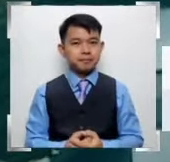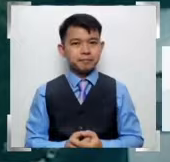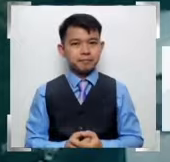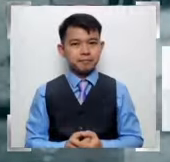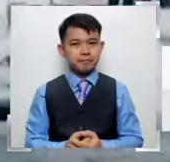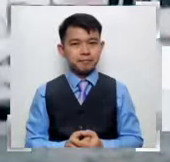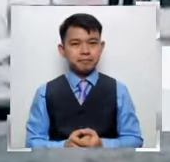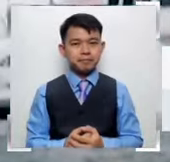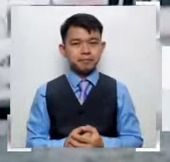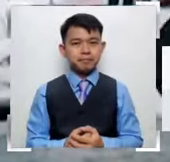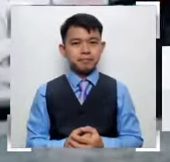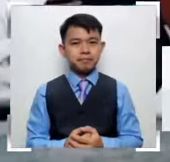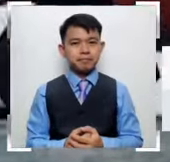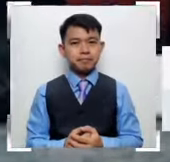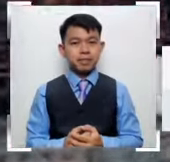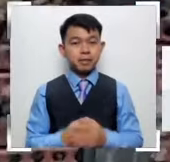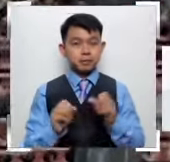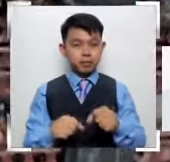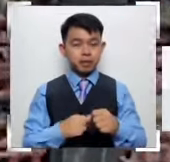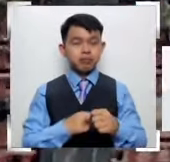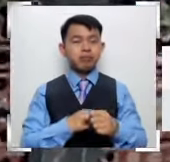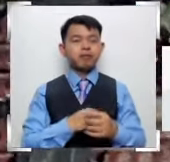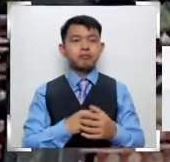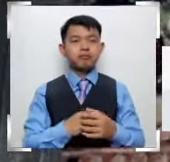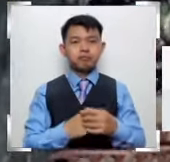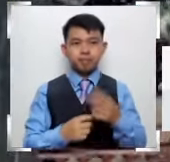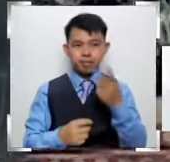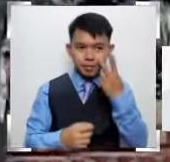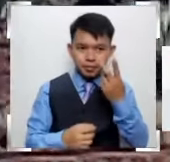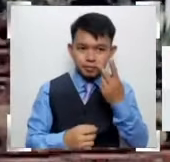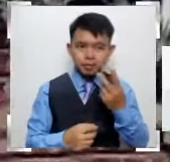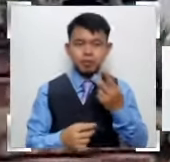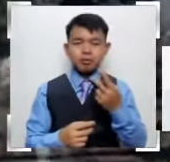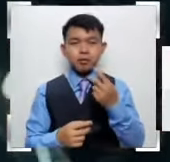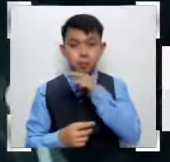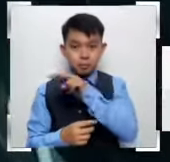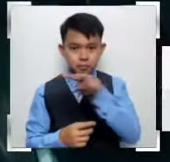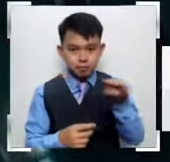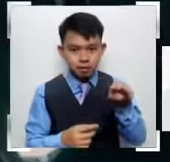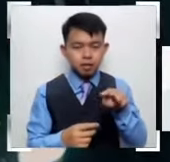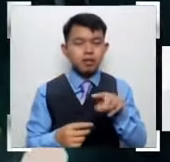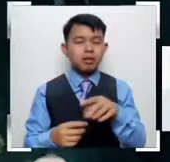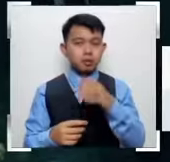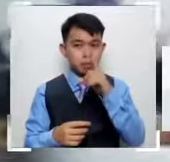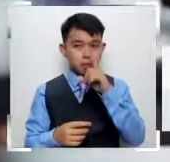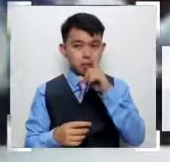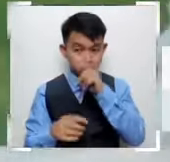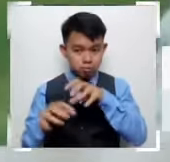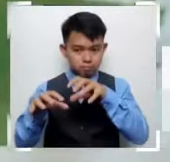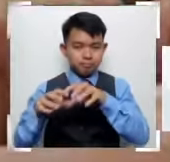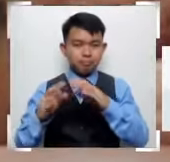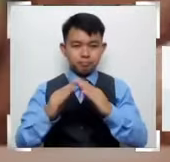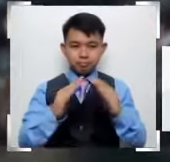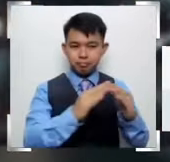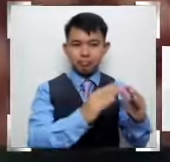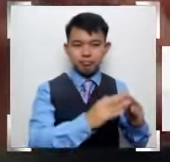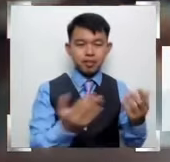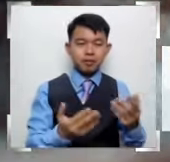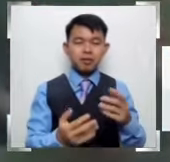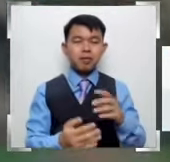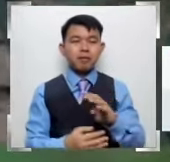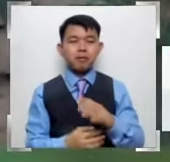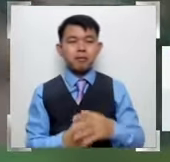mag-nature hopping, busugin ang mga mata sa pagtanaw sa hilera ng mga lumang bahay sa bayan ng Pola. O mag-food trip sa bayan